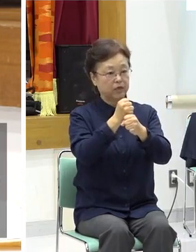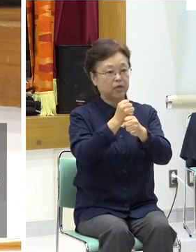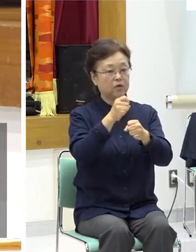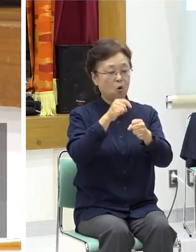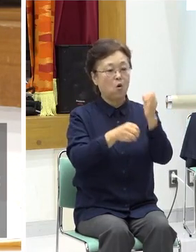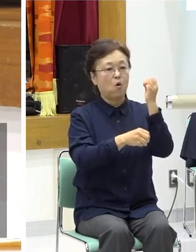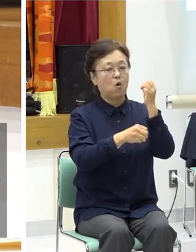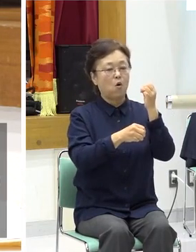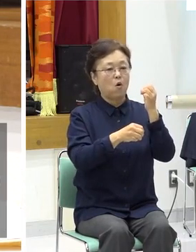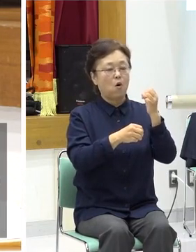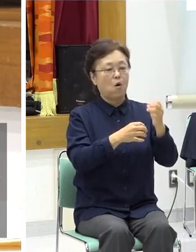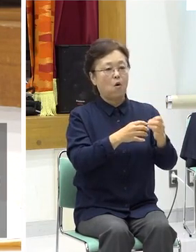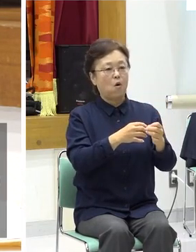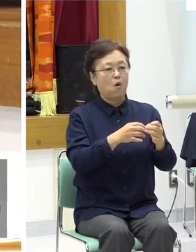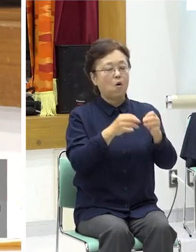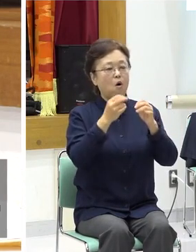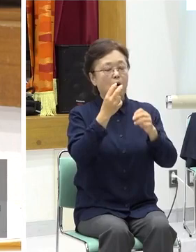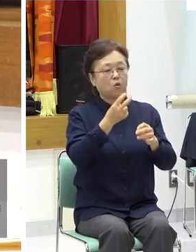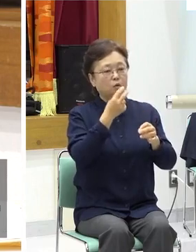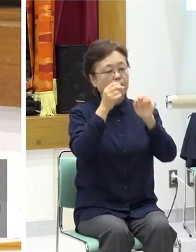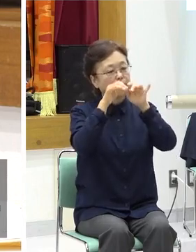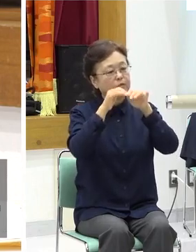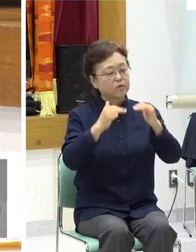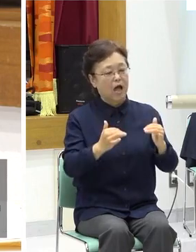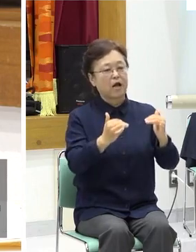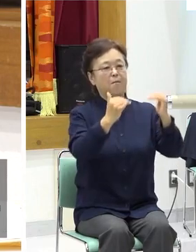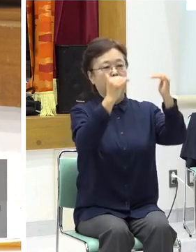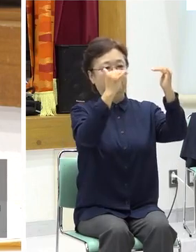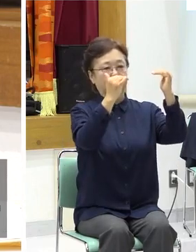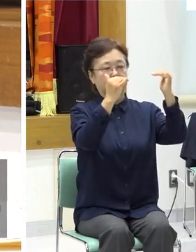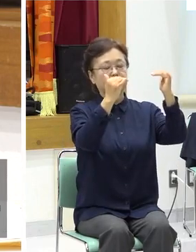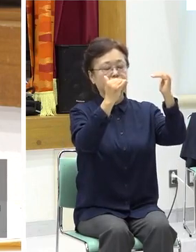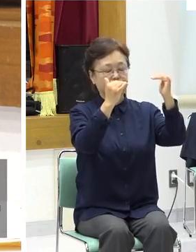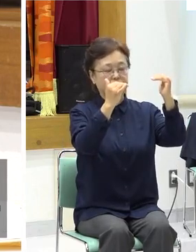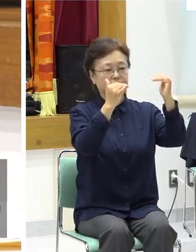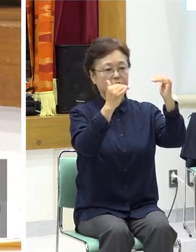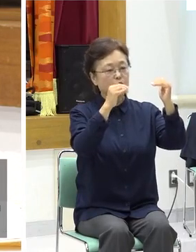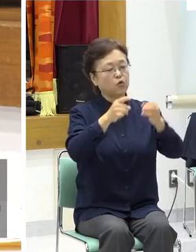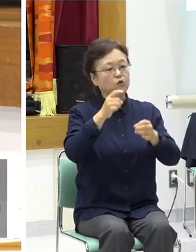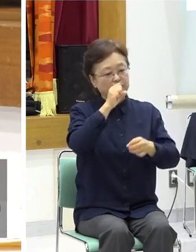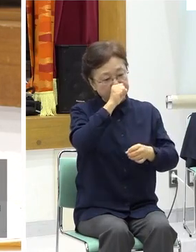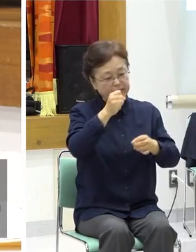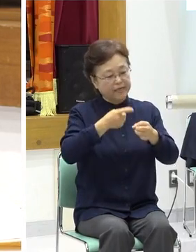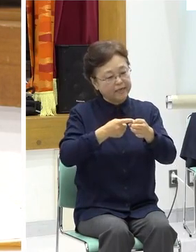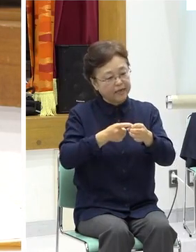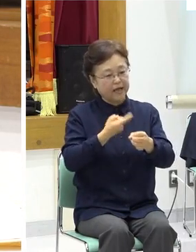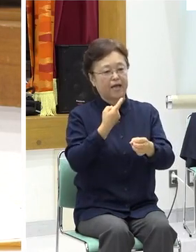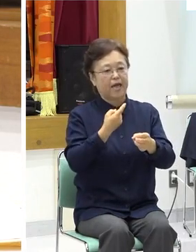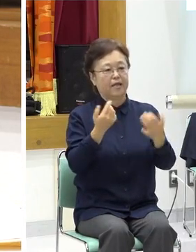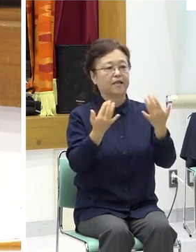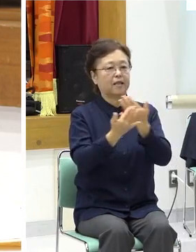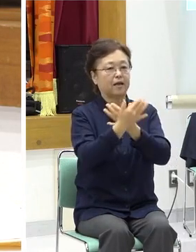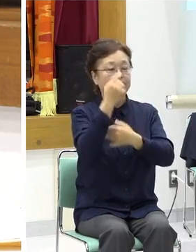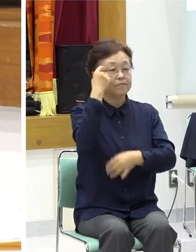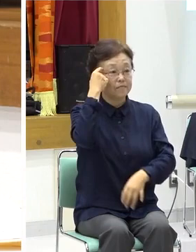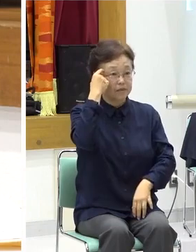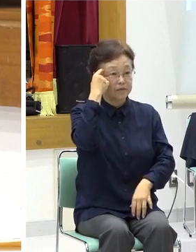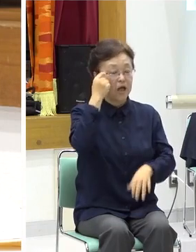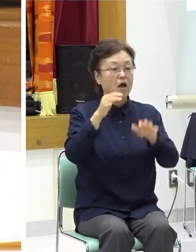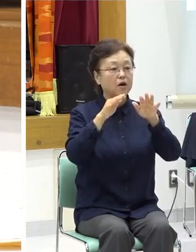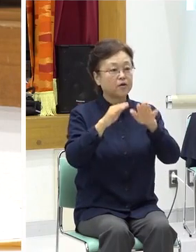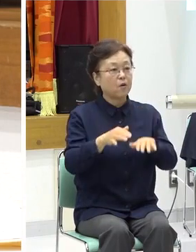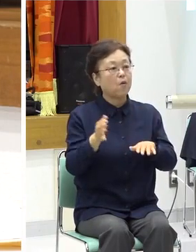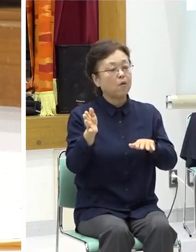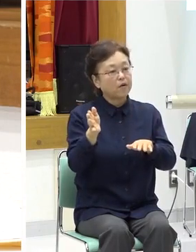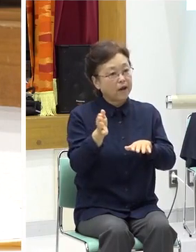くりの機運を高める今日、そういう機会になったかなというふうに思います。ぜひ今日を皮切りに、もっ